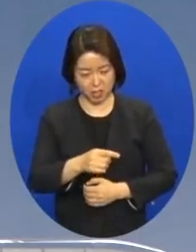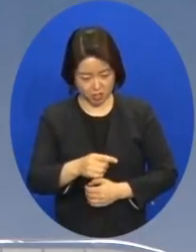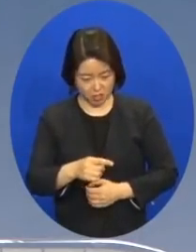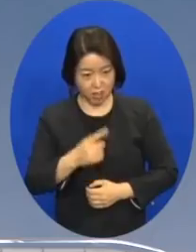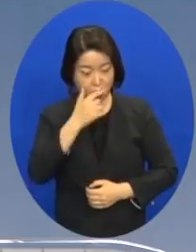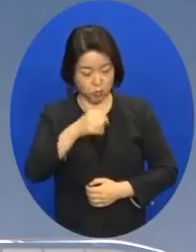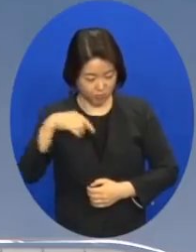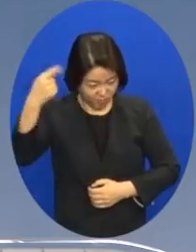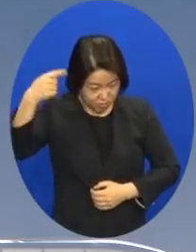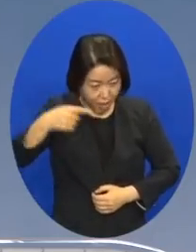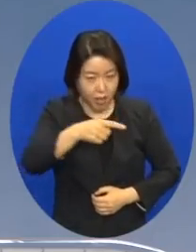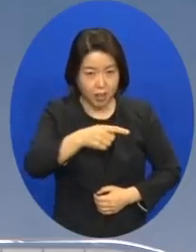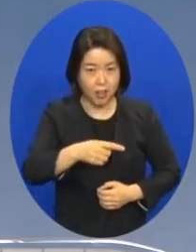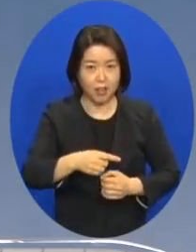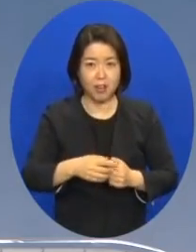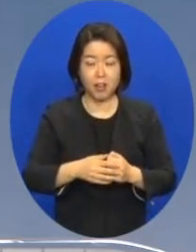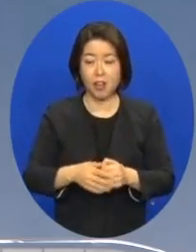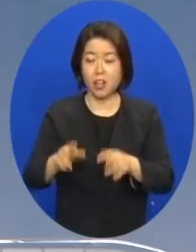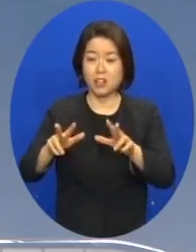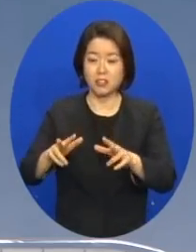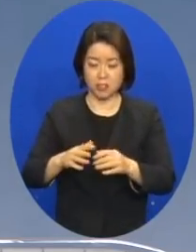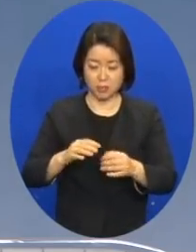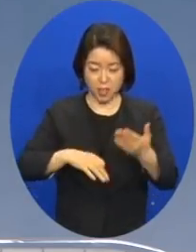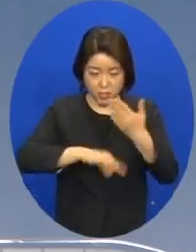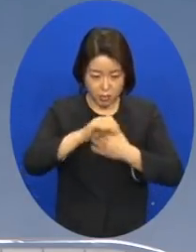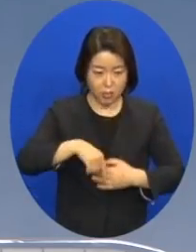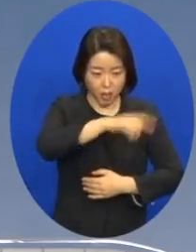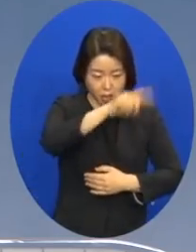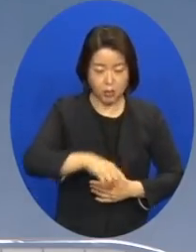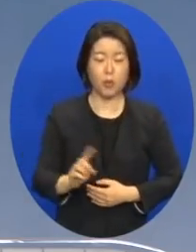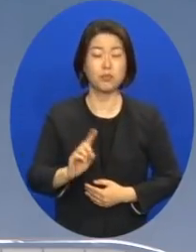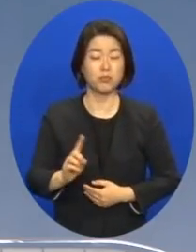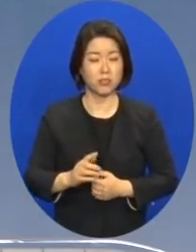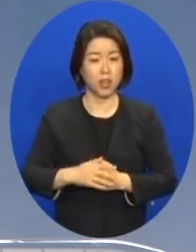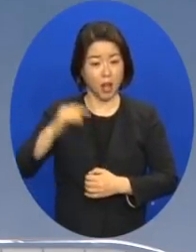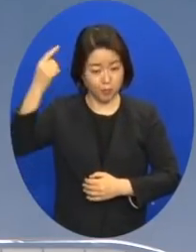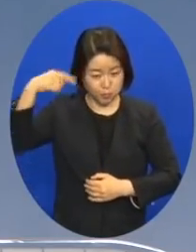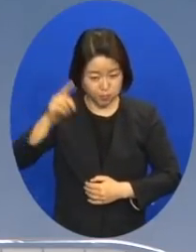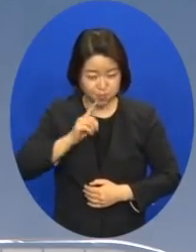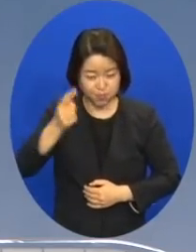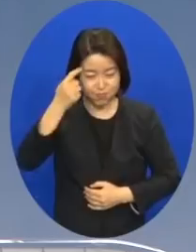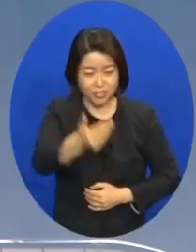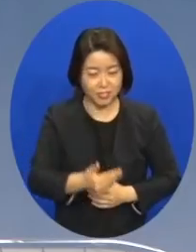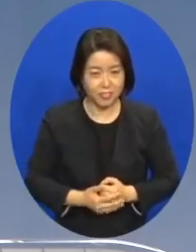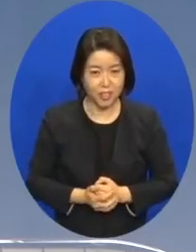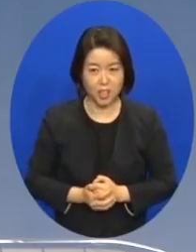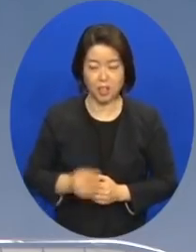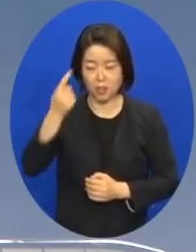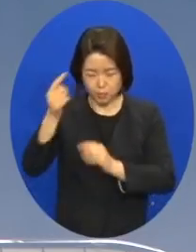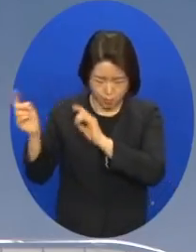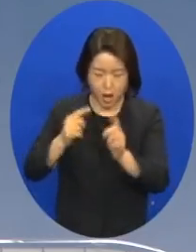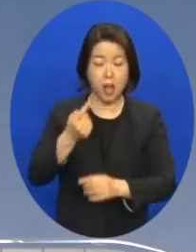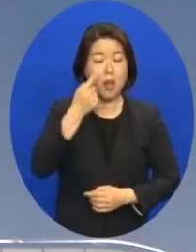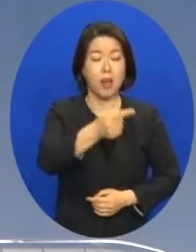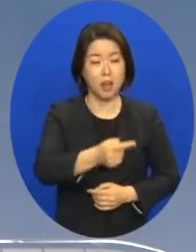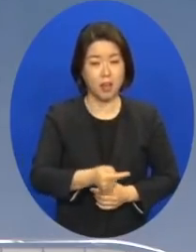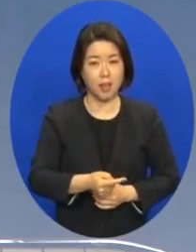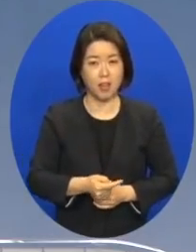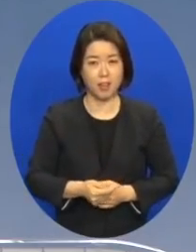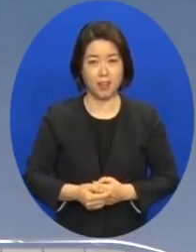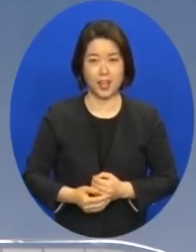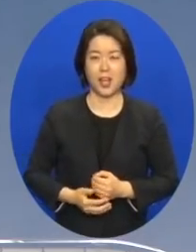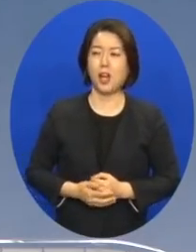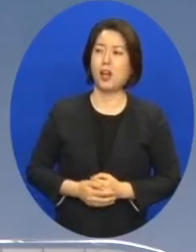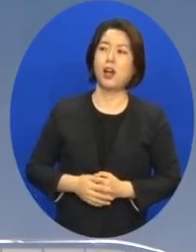노망났습니까? 아니, 식전에 어디 갔다 와가지고 이렇게 망령된 말을 하십니까? 정신 차리세요.